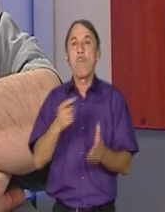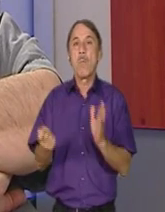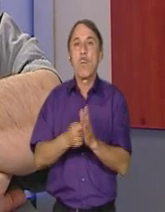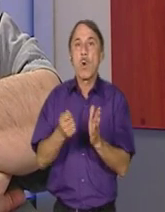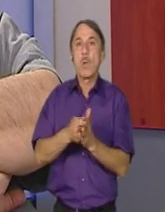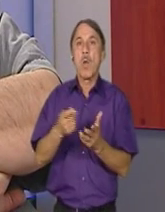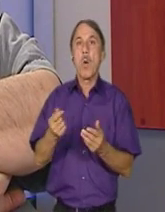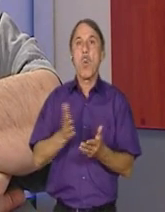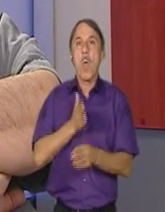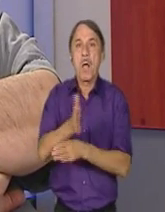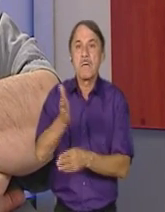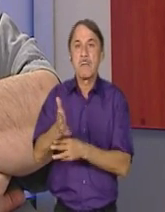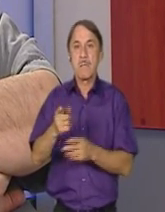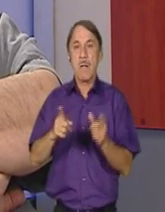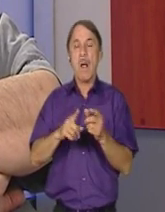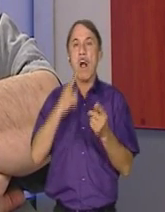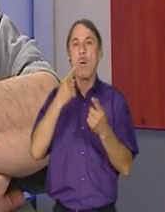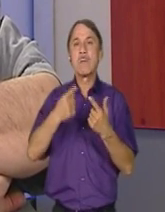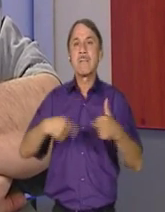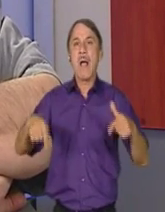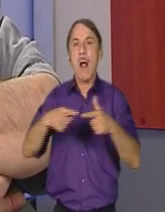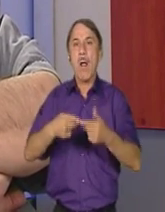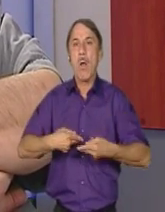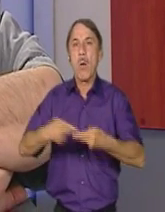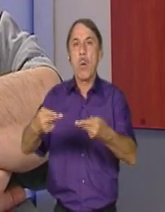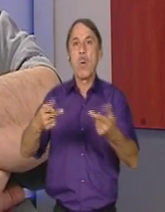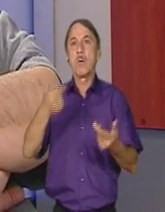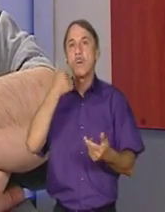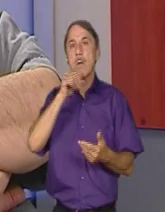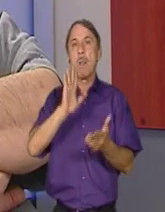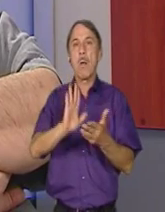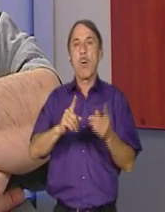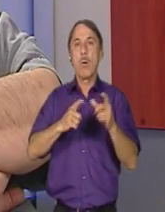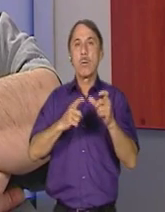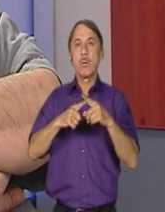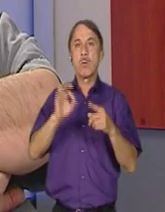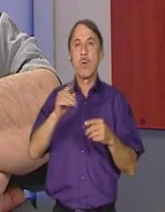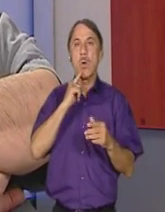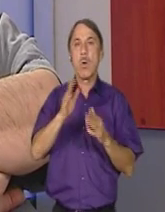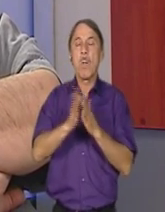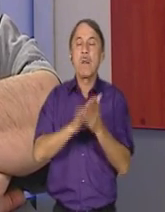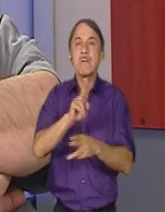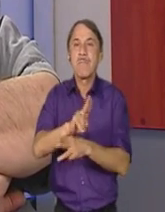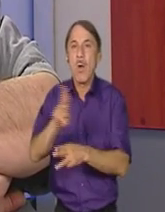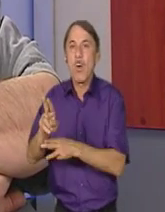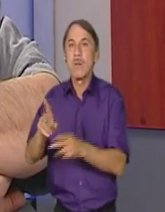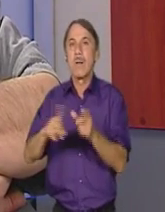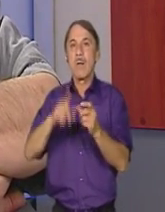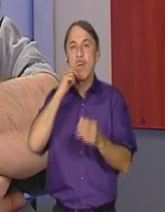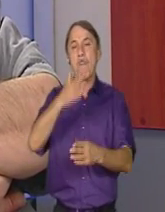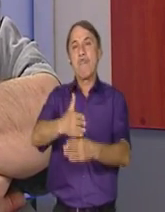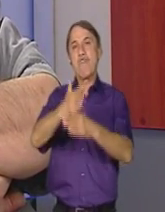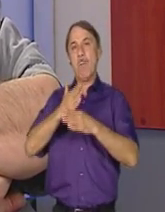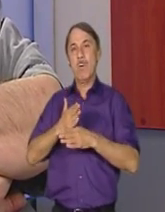što prodajemo ulaznice, bilo tako što iznajmljujemo sale, bilo tako što izmolimo